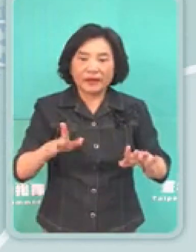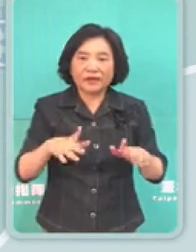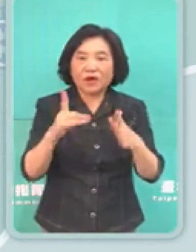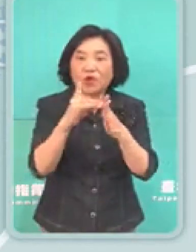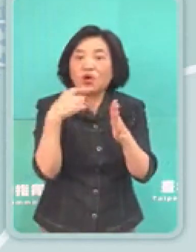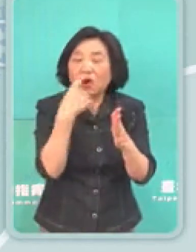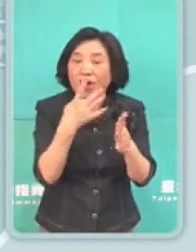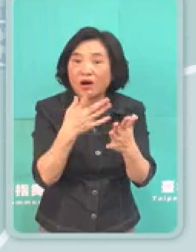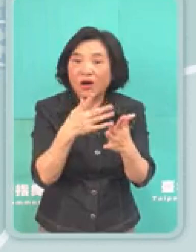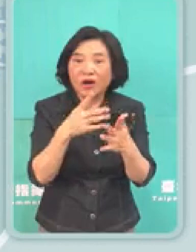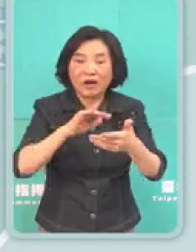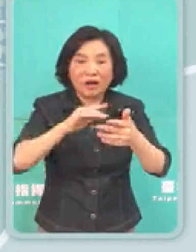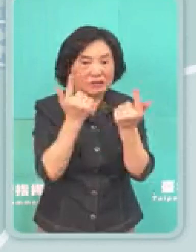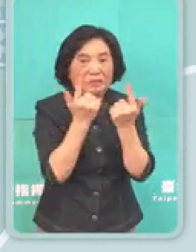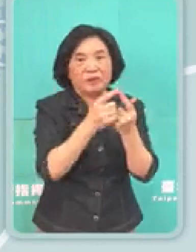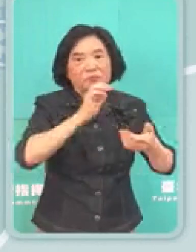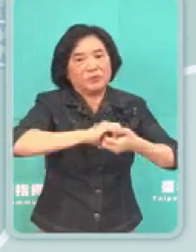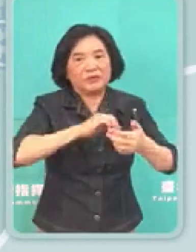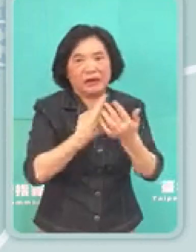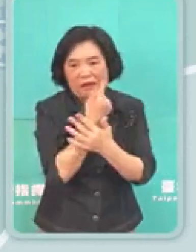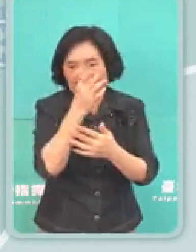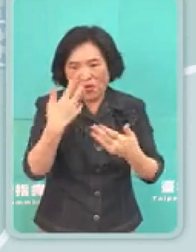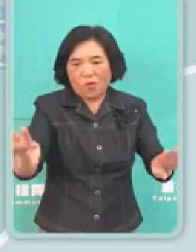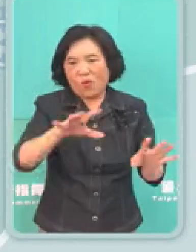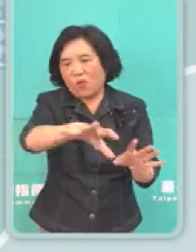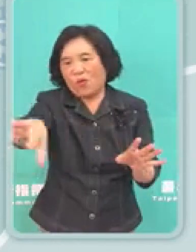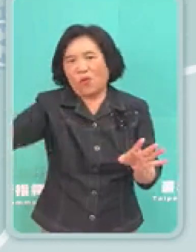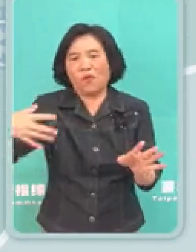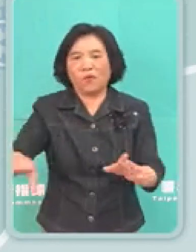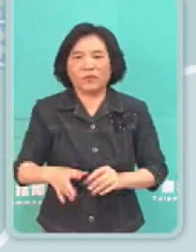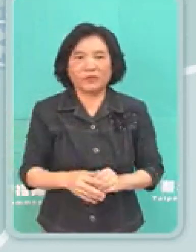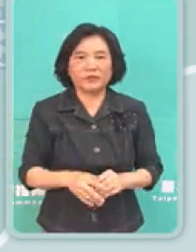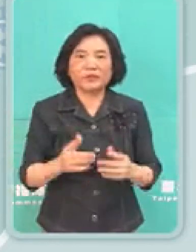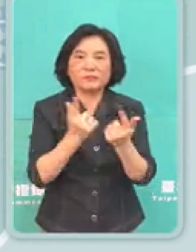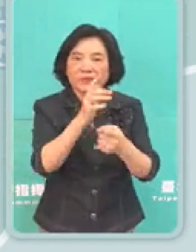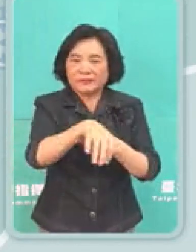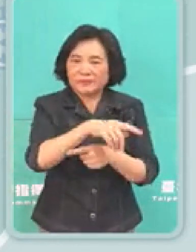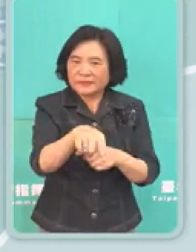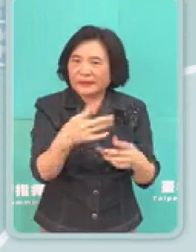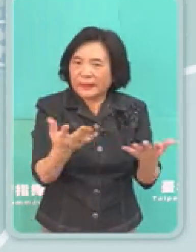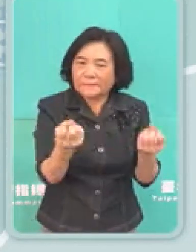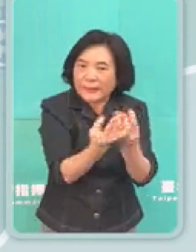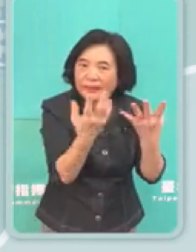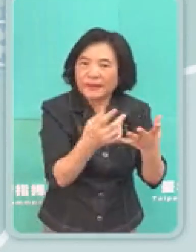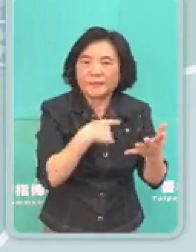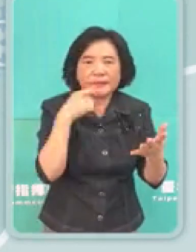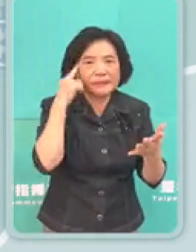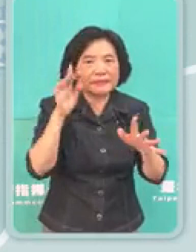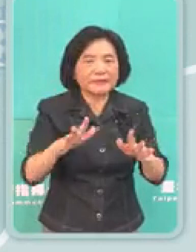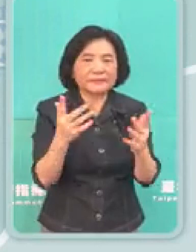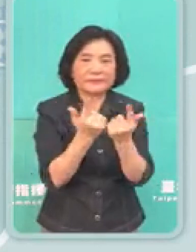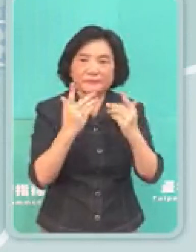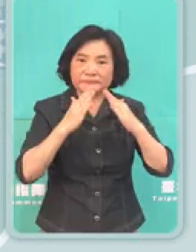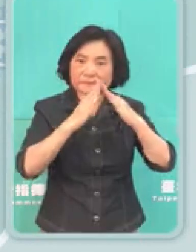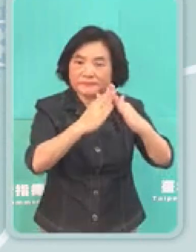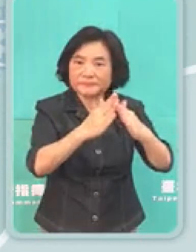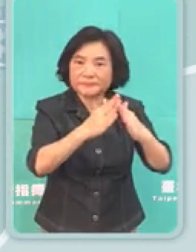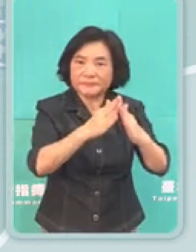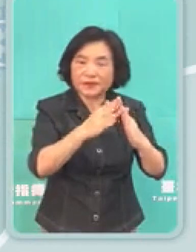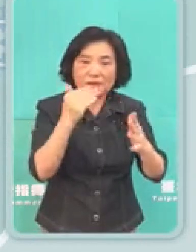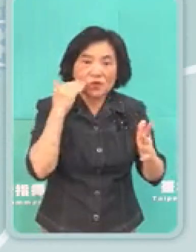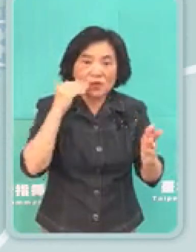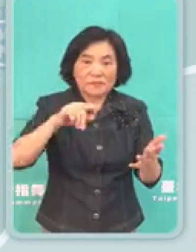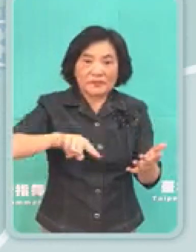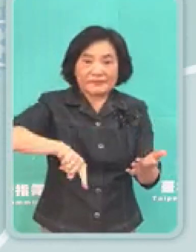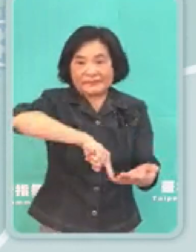都不只是台北。那所以因为在北农的这个例子，你知道啊，我们现在决定把整个台北市大的批发